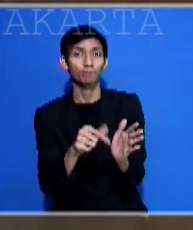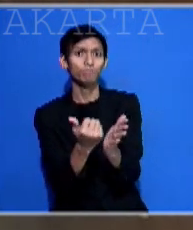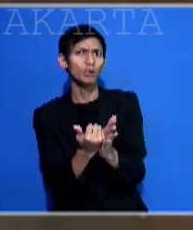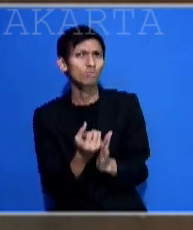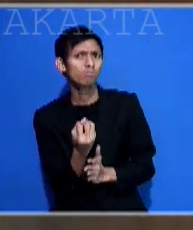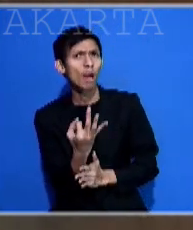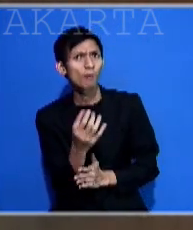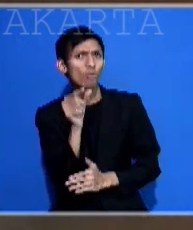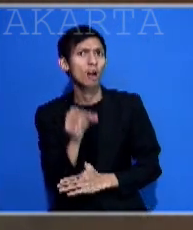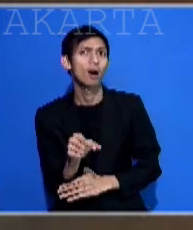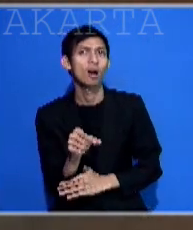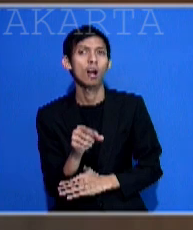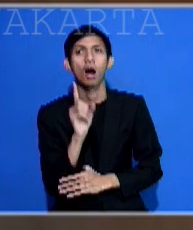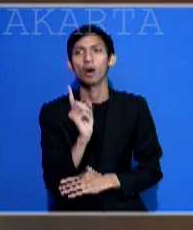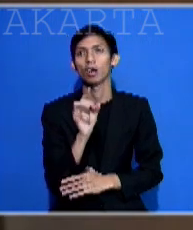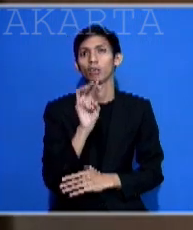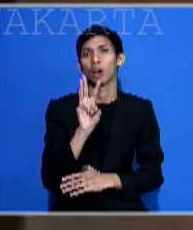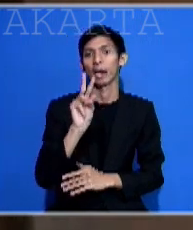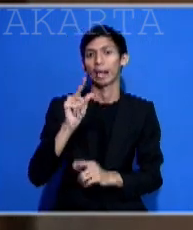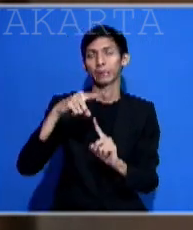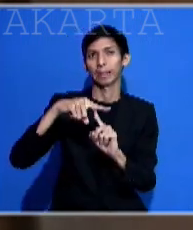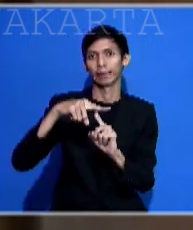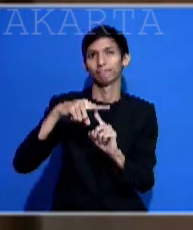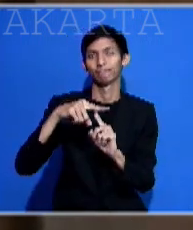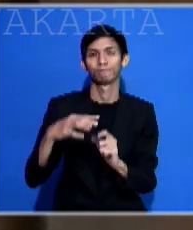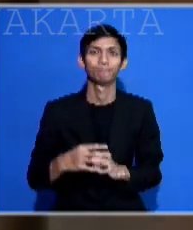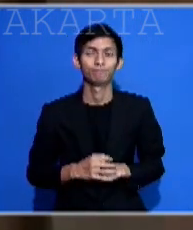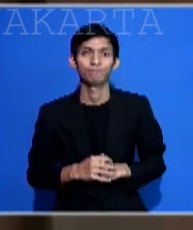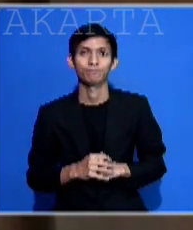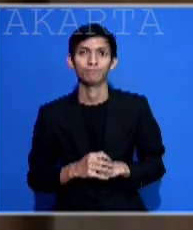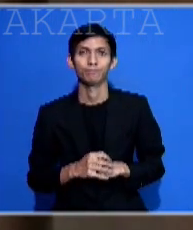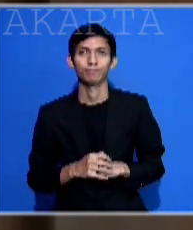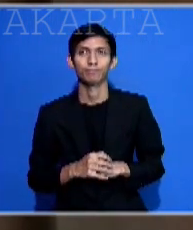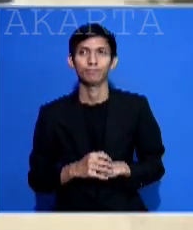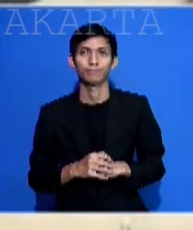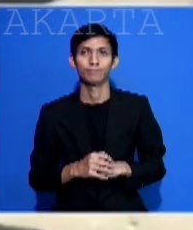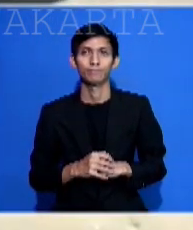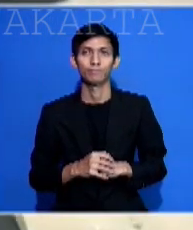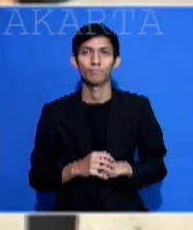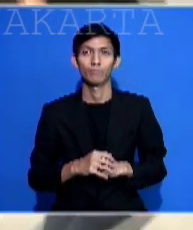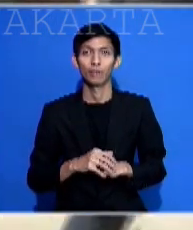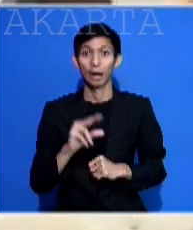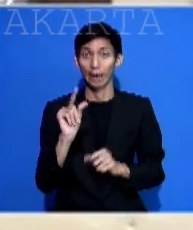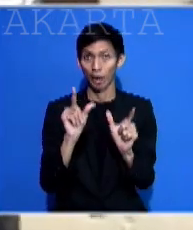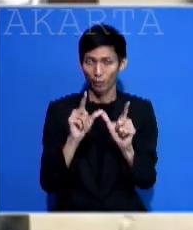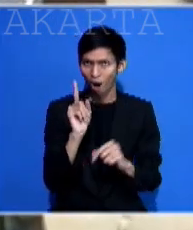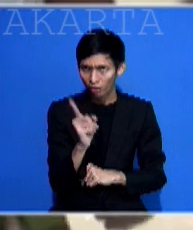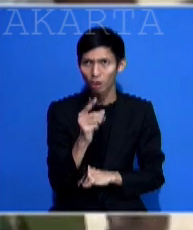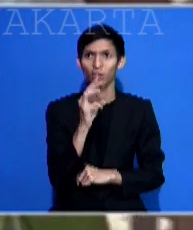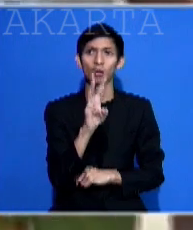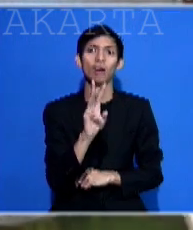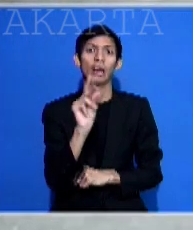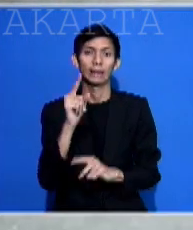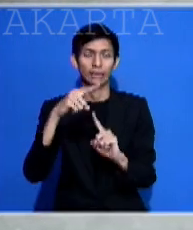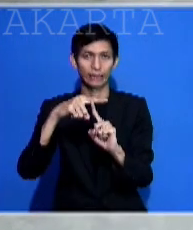ada RT sat kan R Sumardi mengaku sudah didata